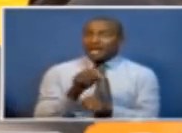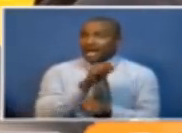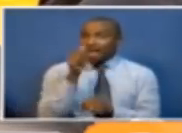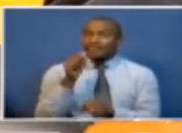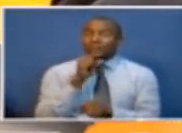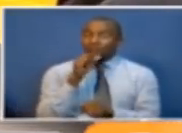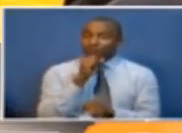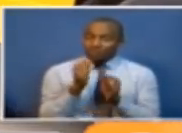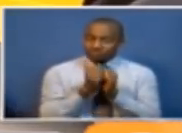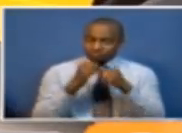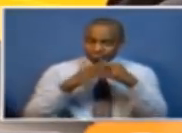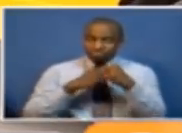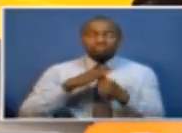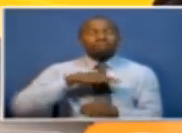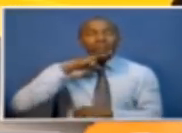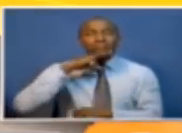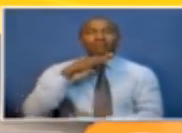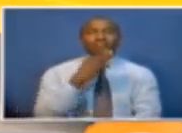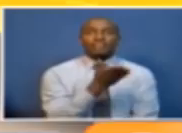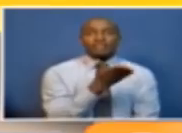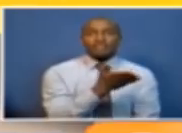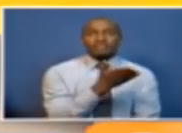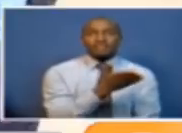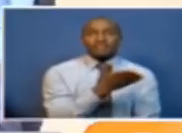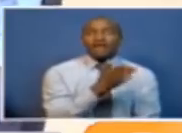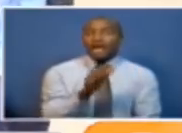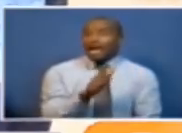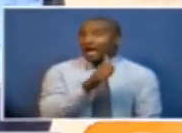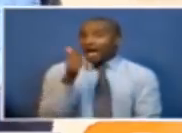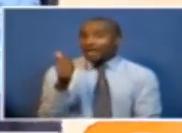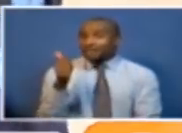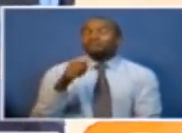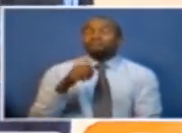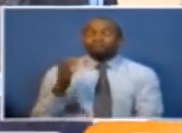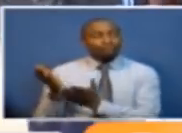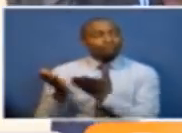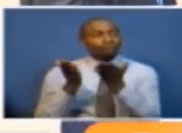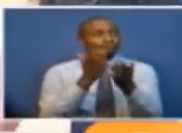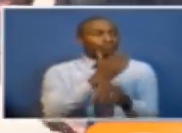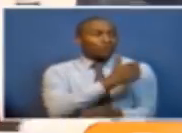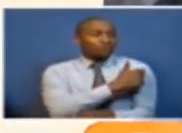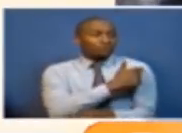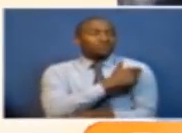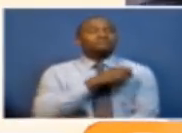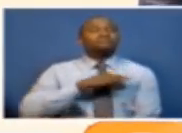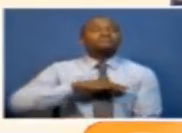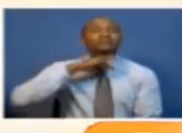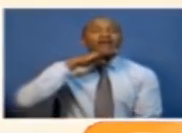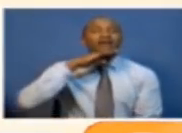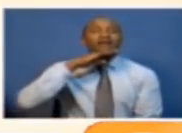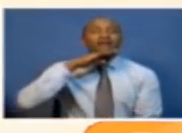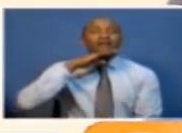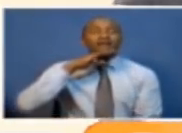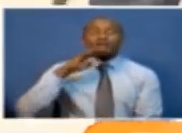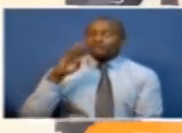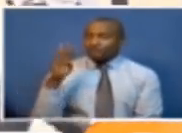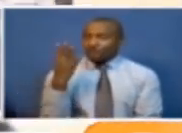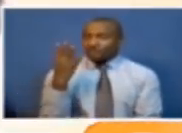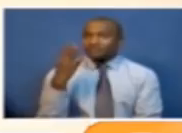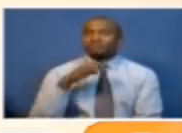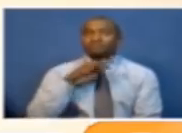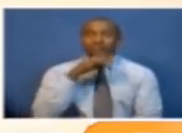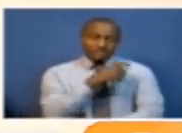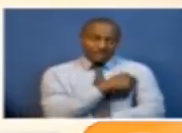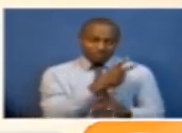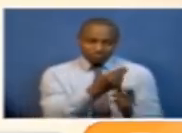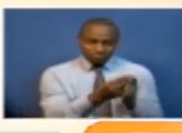19 waliaga papo hapo, huku mwathiriwa mwingine akifariki wakati alipelekwa hospitalini, wanne akifariki wakati